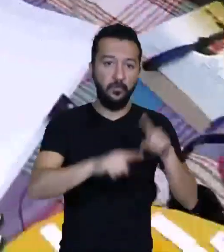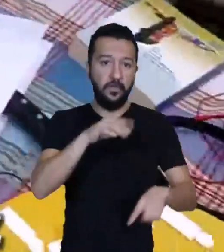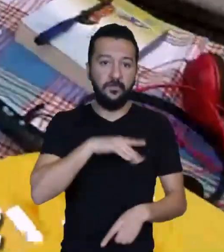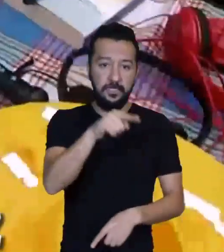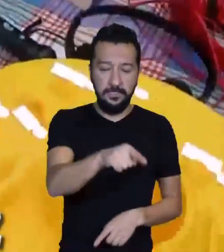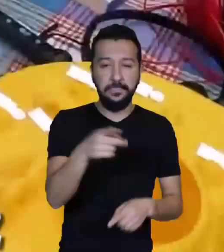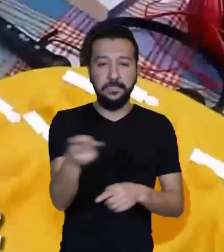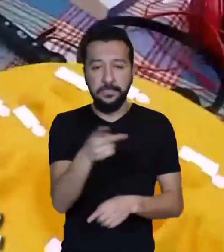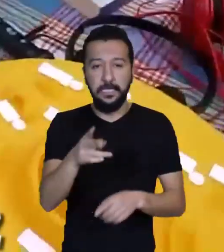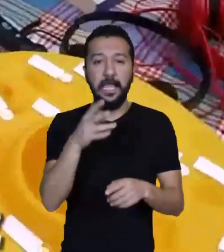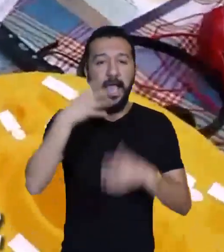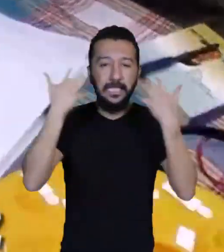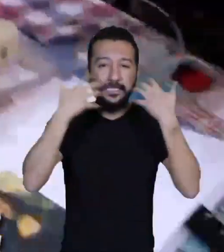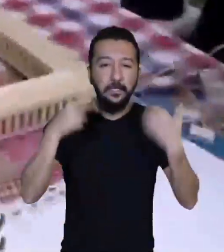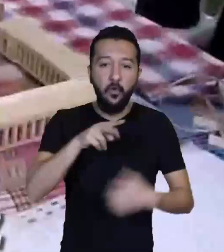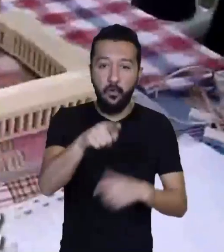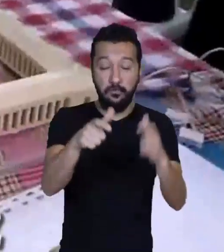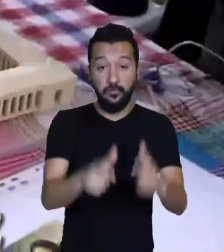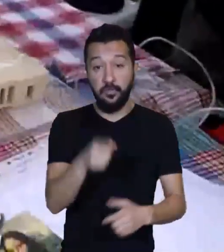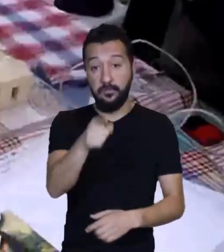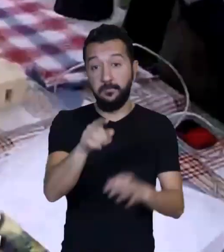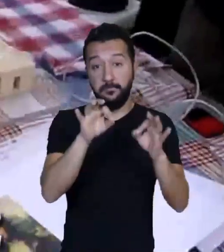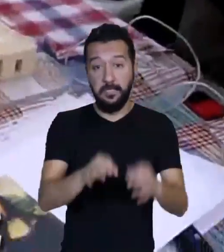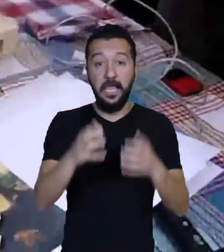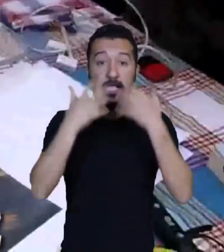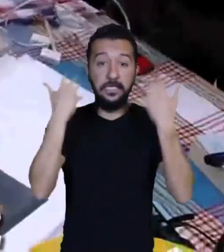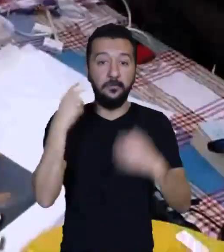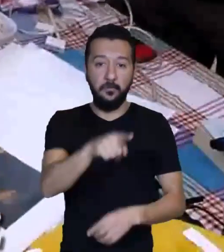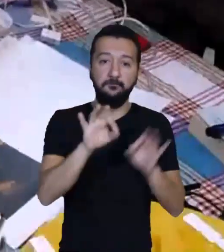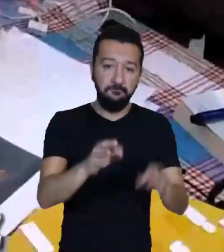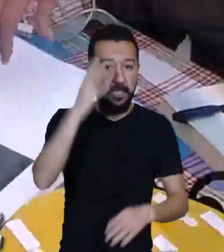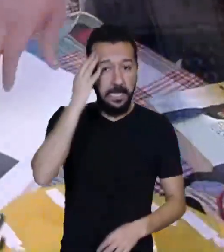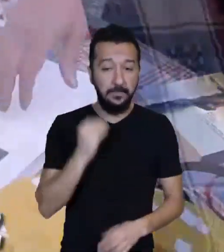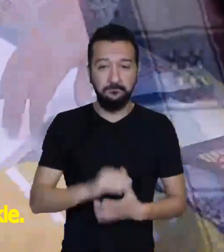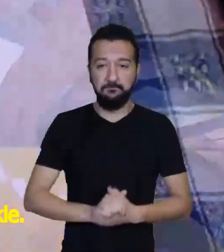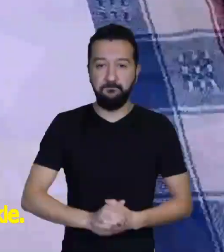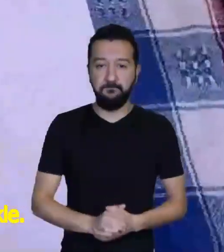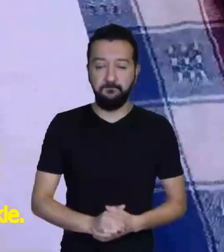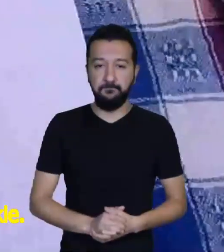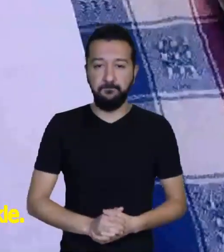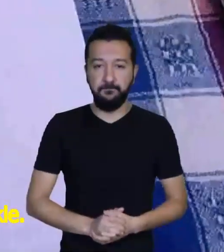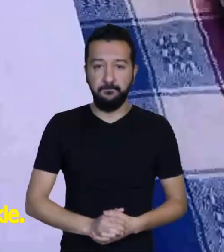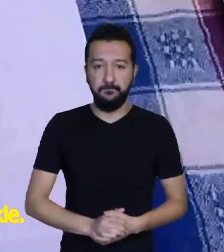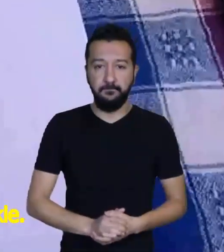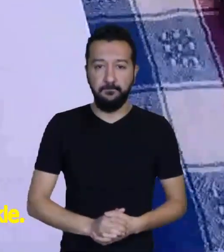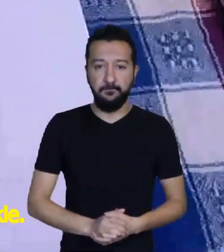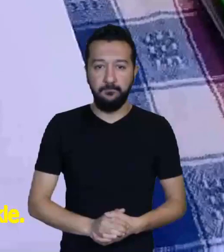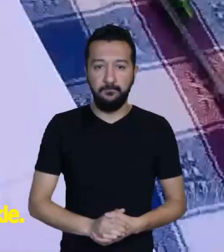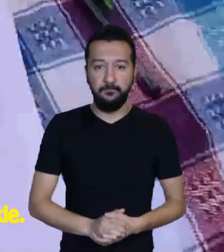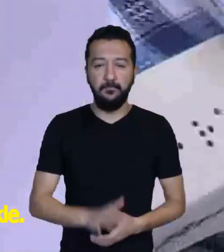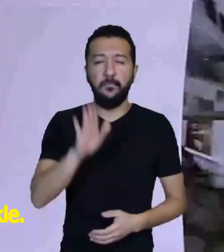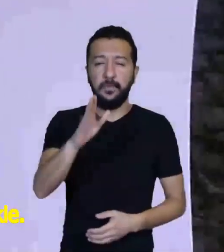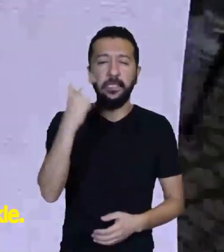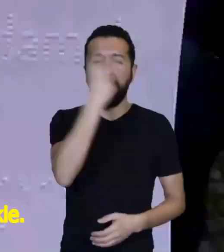var. Bu kesin Aslan Yol, burla buradan çıkılıyor. Burada Aslan Yol. Anladım. Evet. Şimdi noter marşı